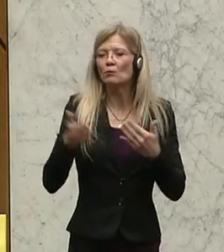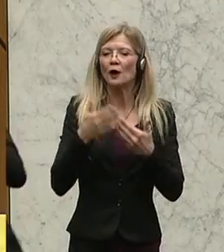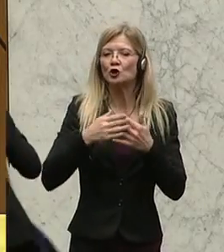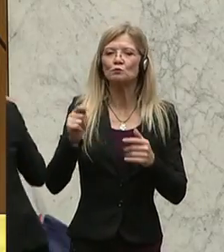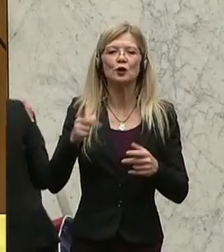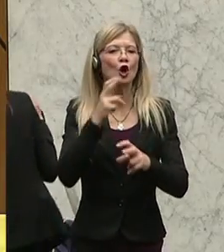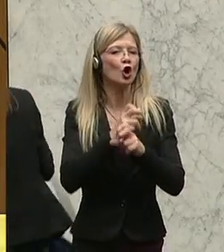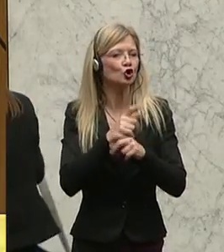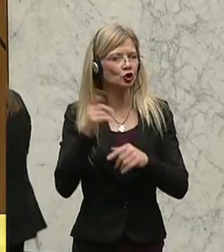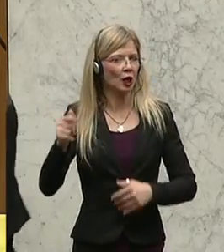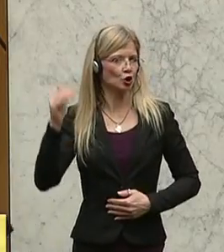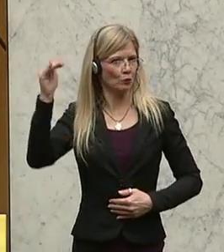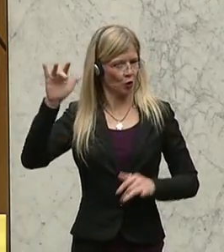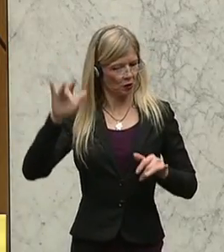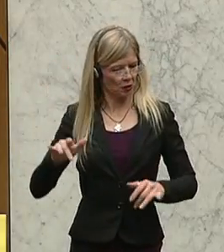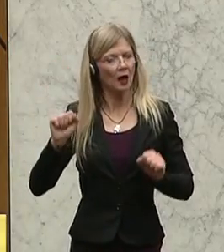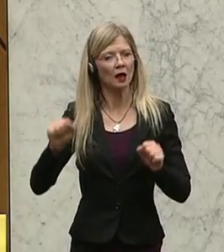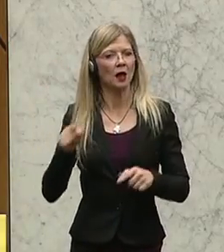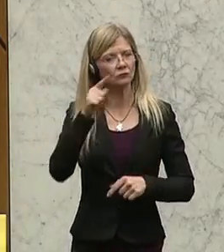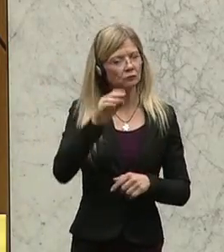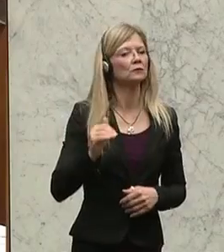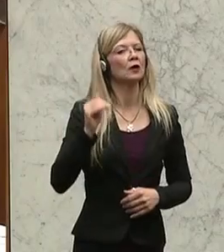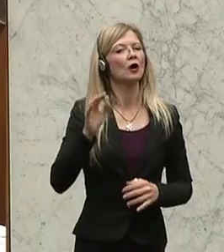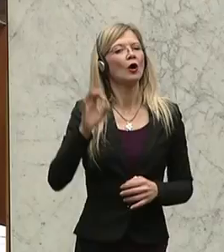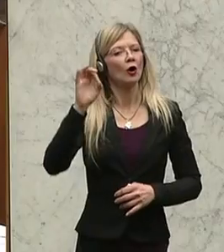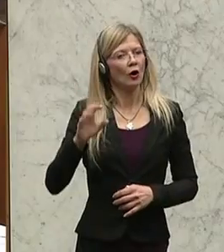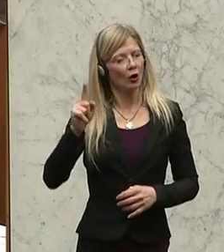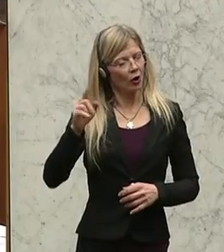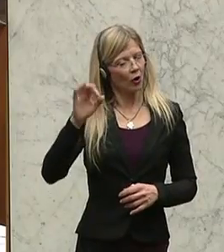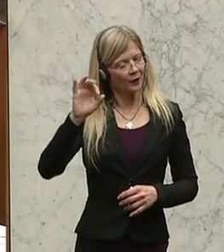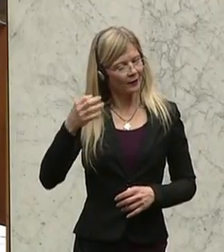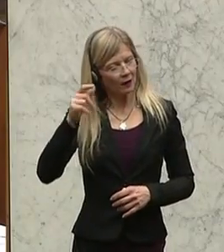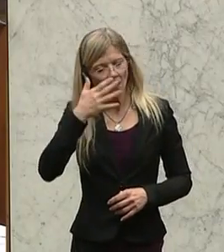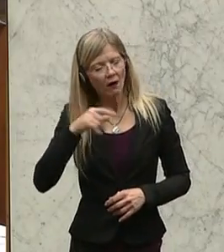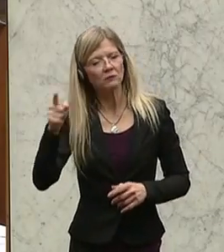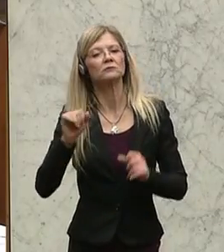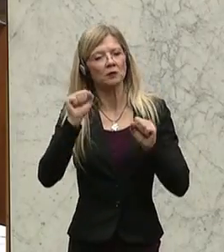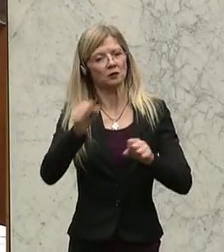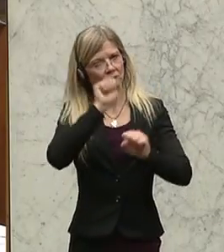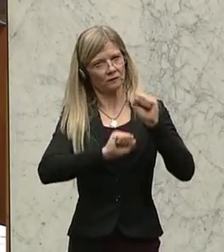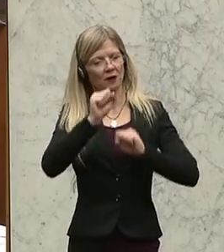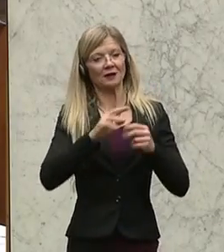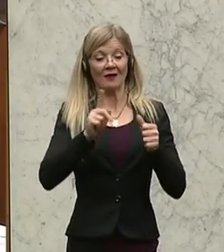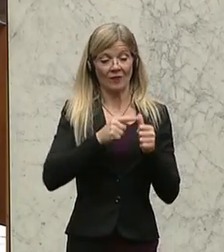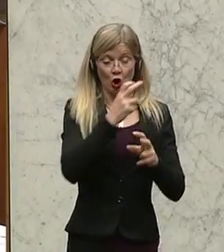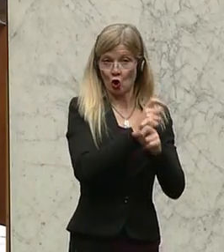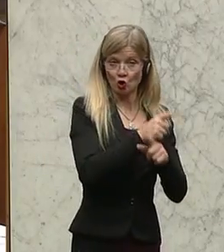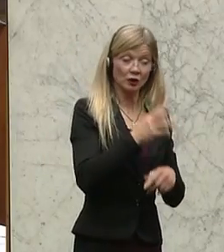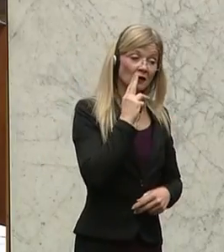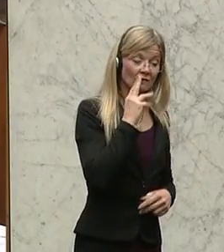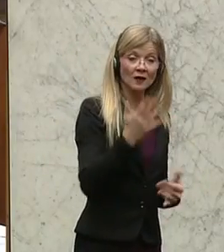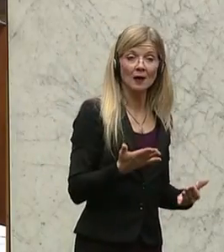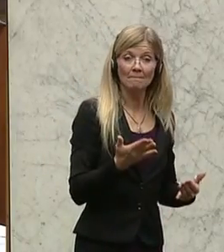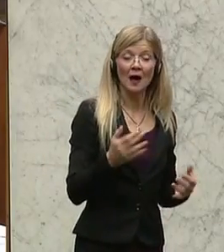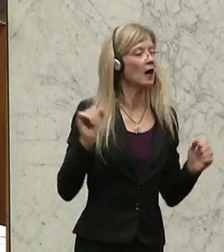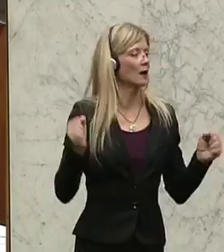EuGH zur Wehr setzen. Ein österreichisches Unternehmen, das in Österreich in gleicher Weise diskriminiert wird, kann sich